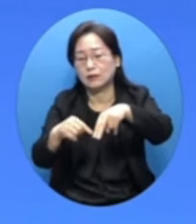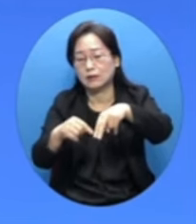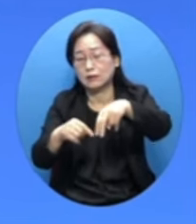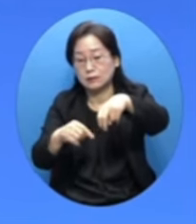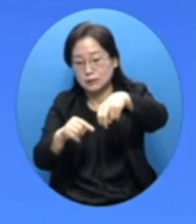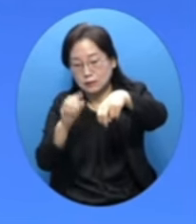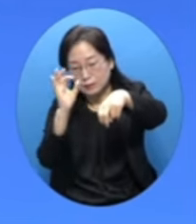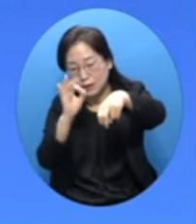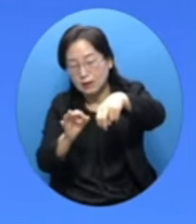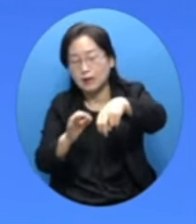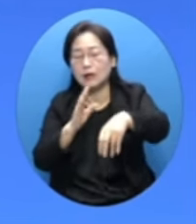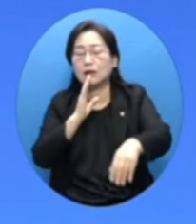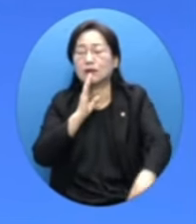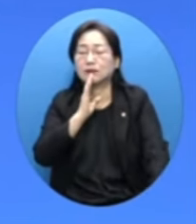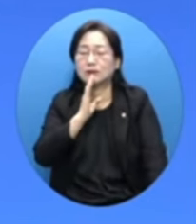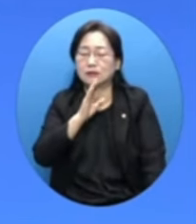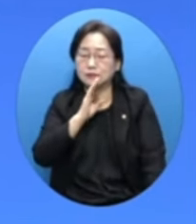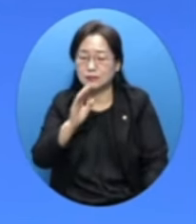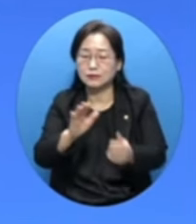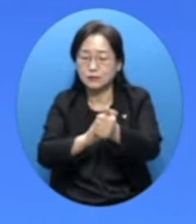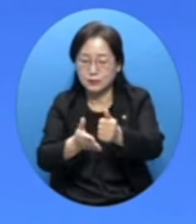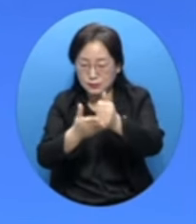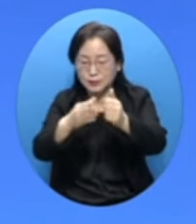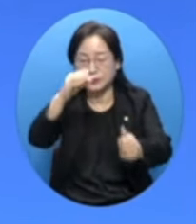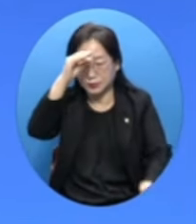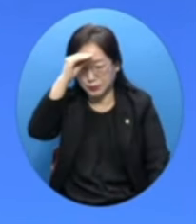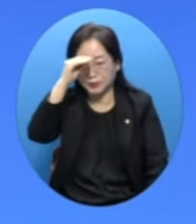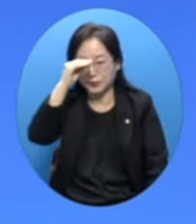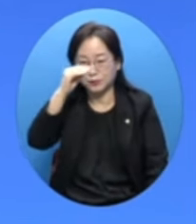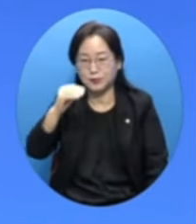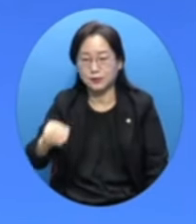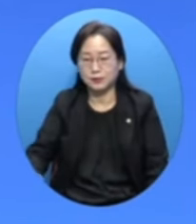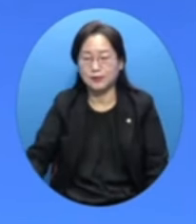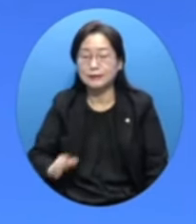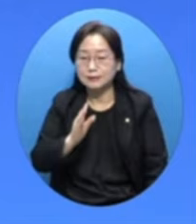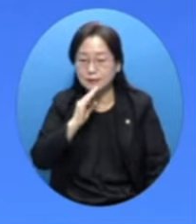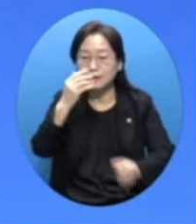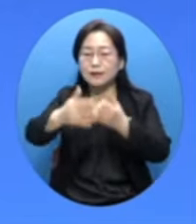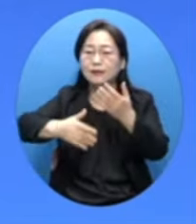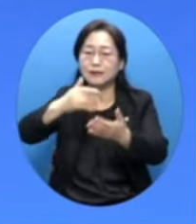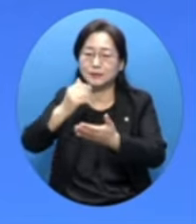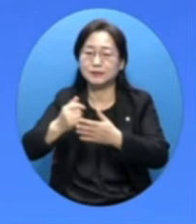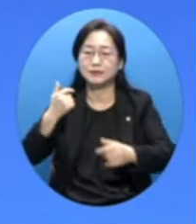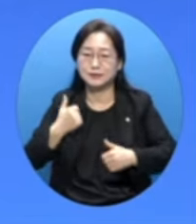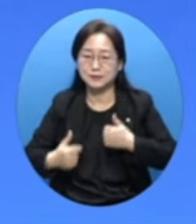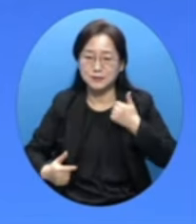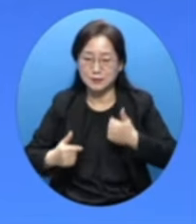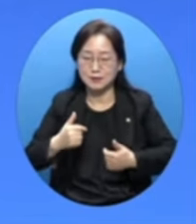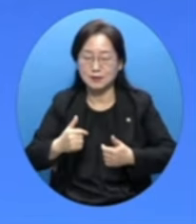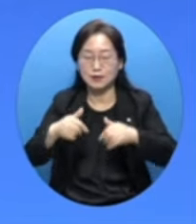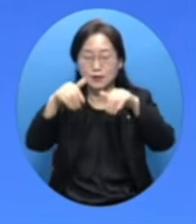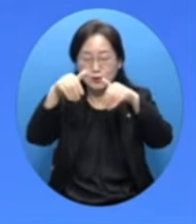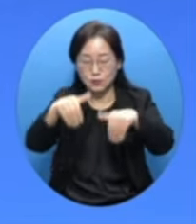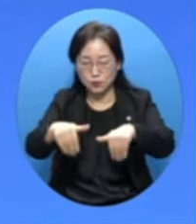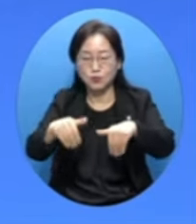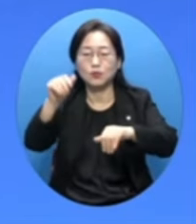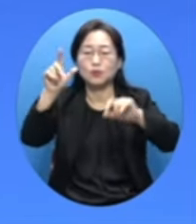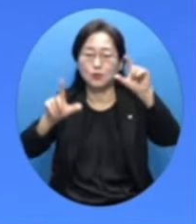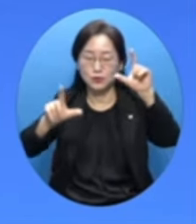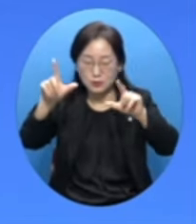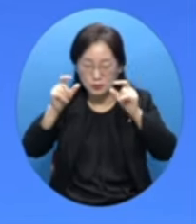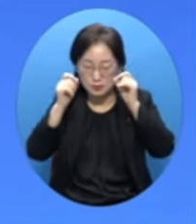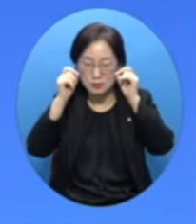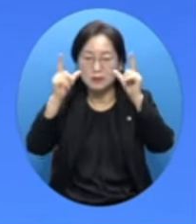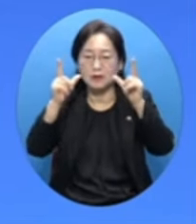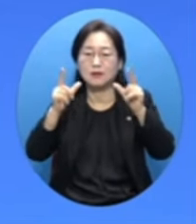진정한 섬김의 보이구 이것이 과연 하나님이 기뻐하시는 하나님의 종의 모습이구나 하 것을 그때